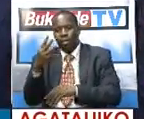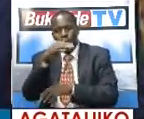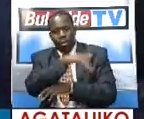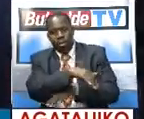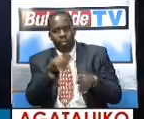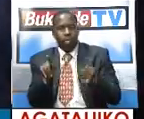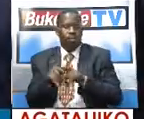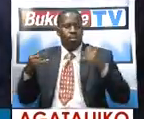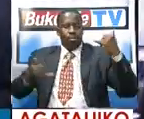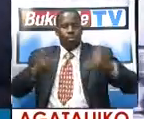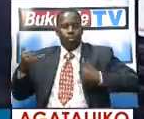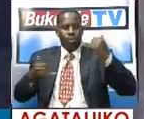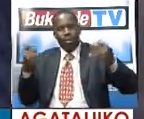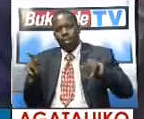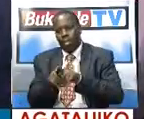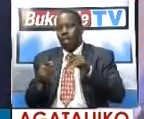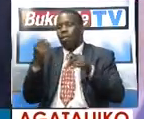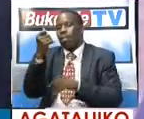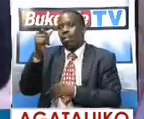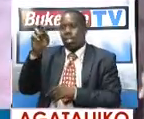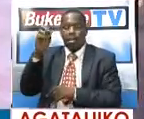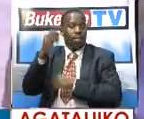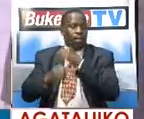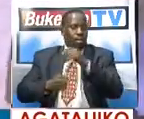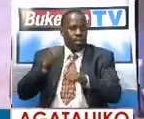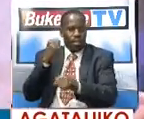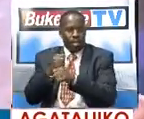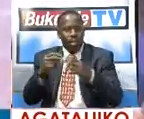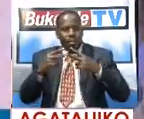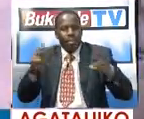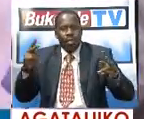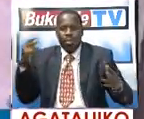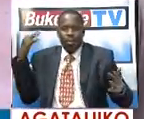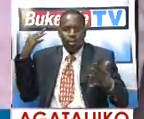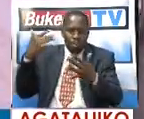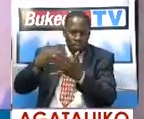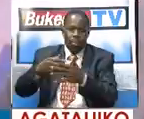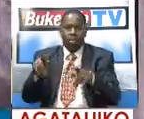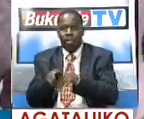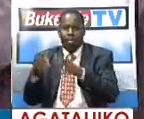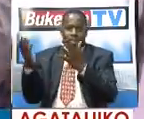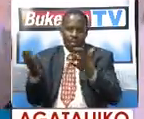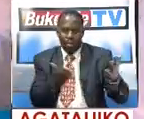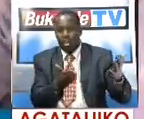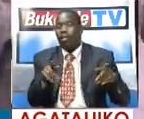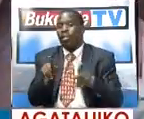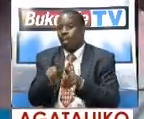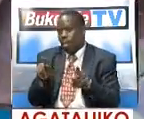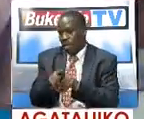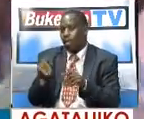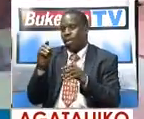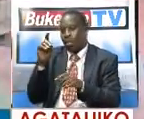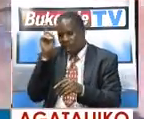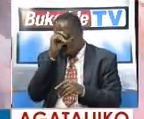ogw'okujaguza ng'essomero eryo bwe liwezezza emyaka 68 bukyanga litandikibwawo. Ayaniriziddwa omulangira Kasimu